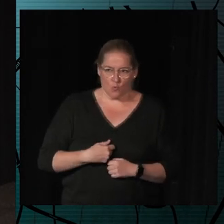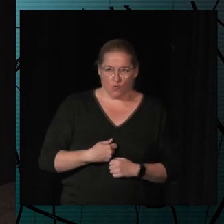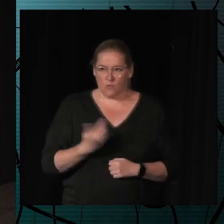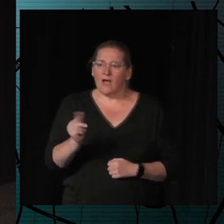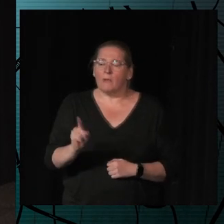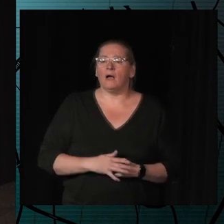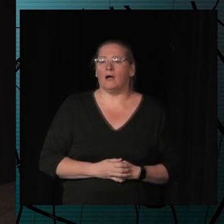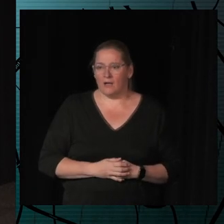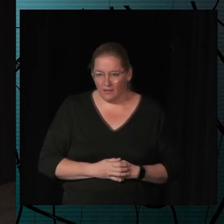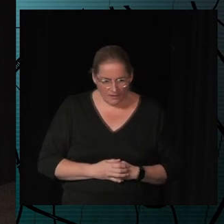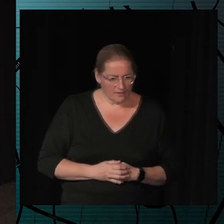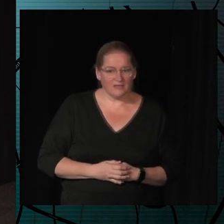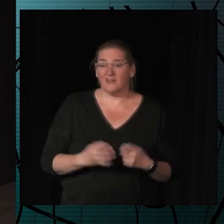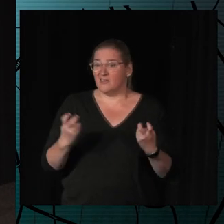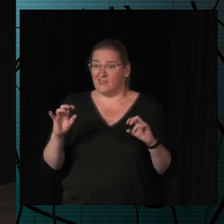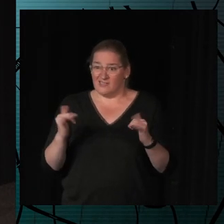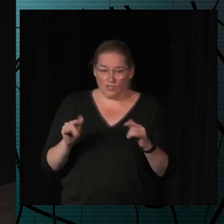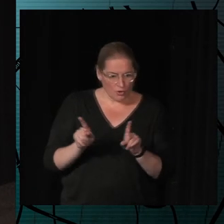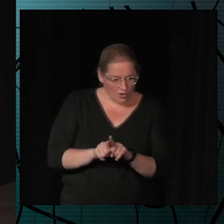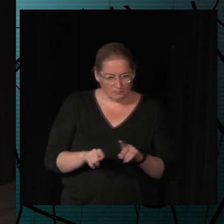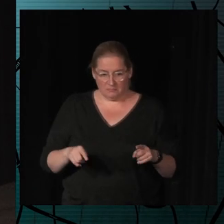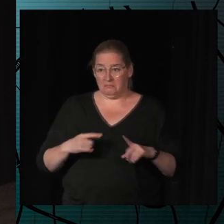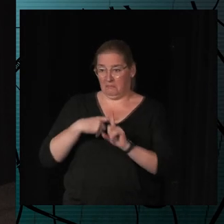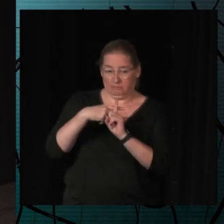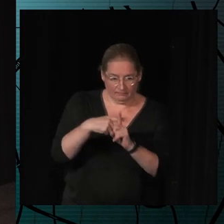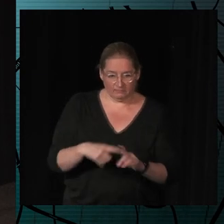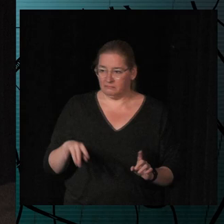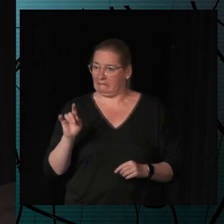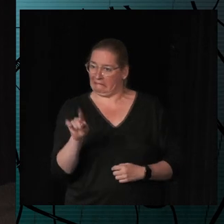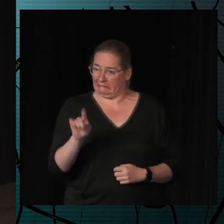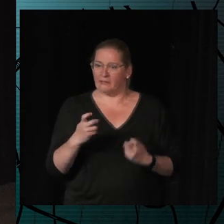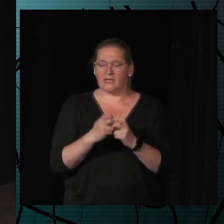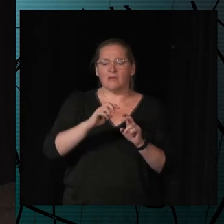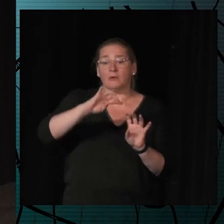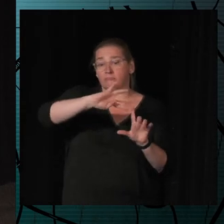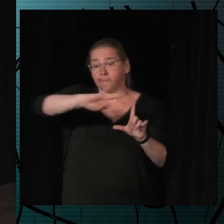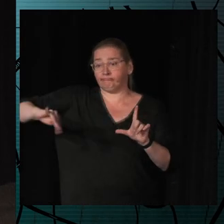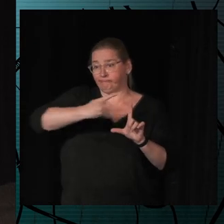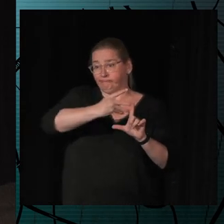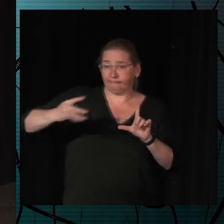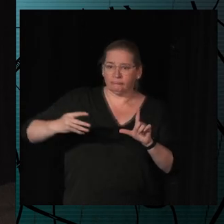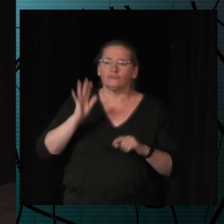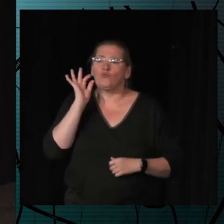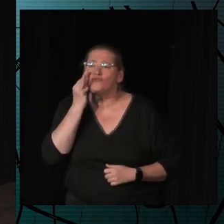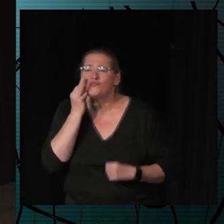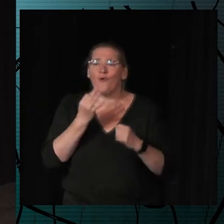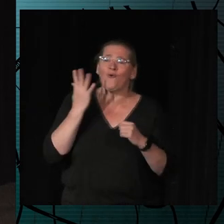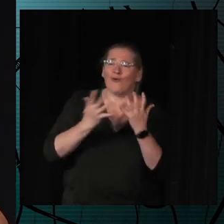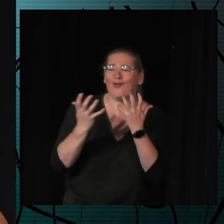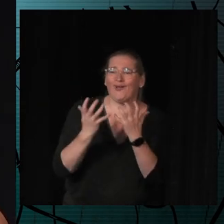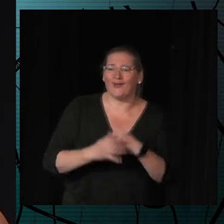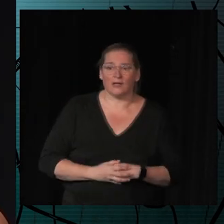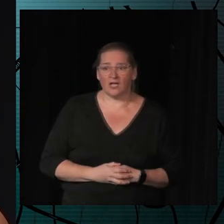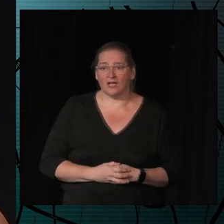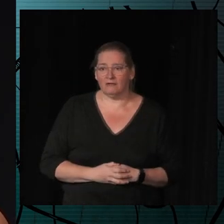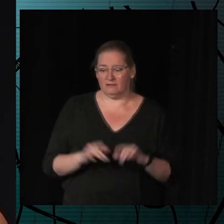euh c'est un point and click moi c'est un genre que j'aime beaucoup un point and click type pixel art donc en général c'est plutôt mignon c'est plutôt coloré là on est sur du